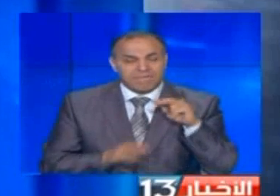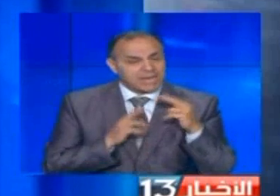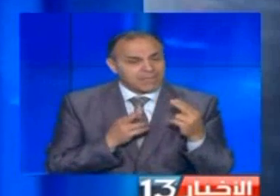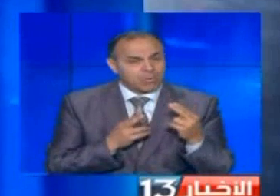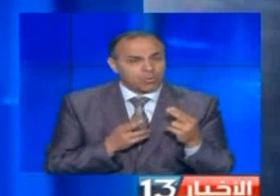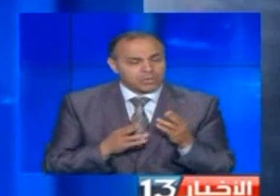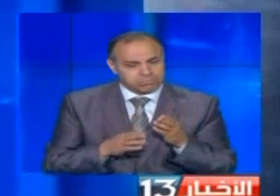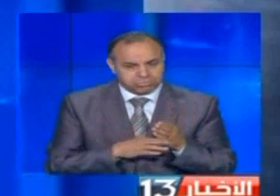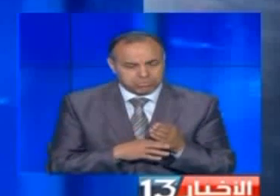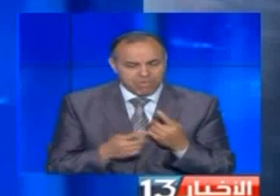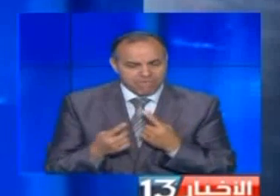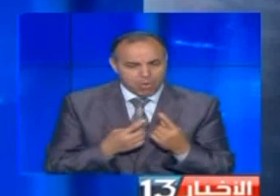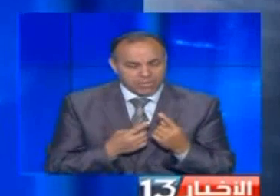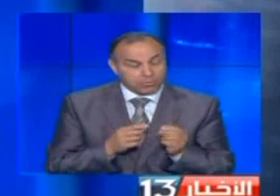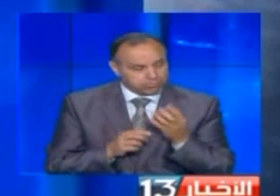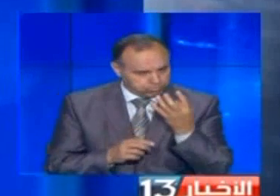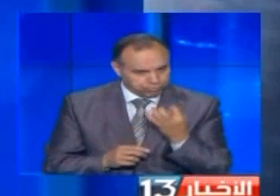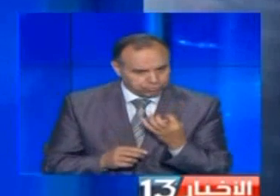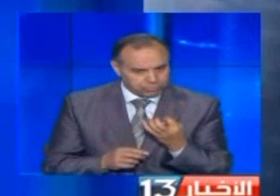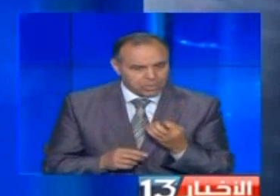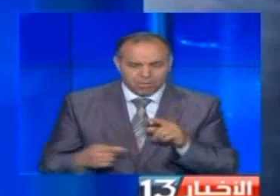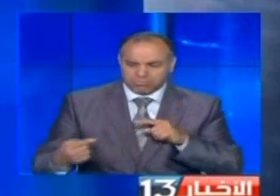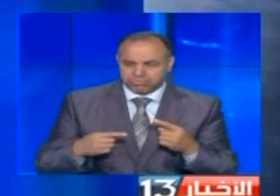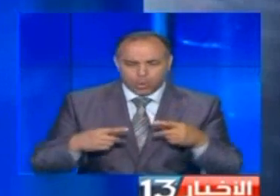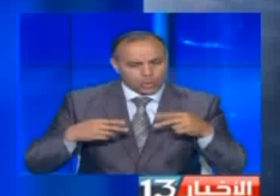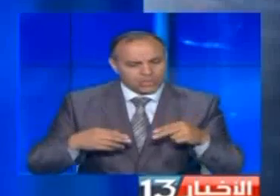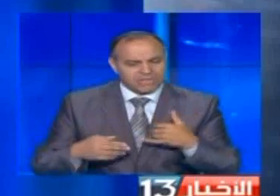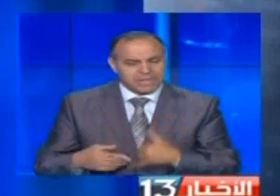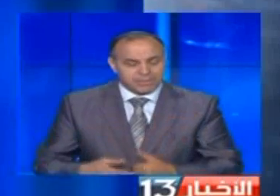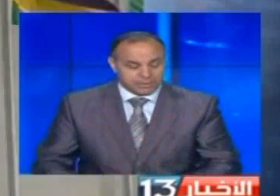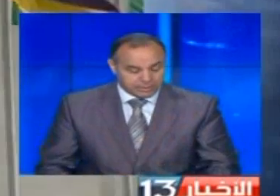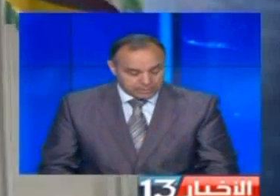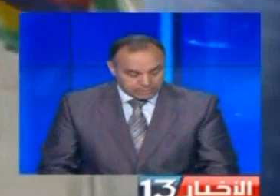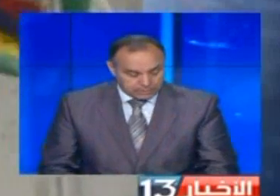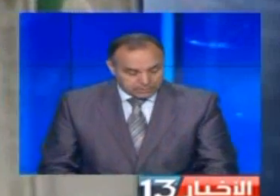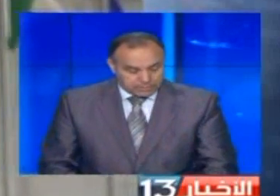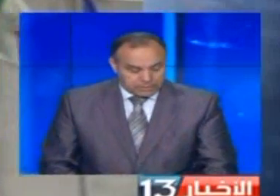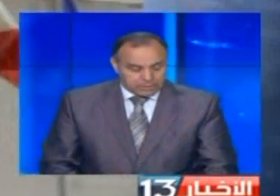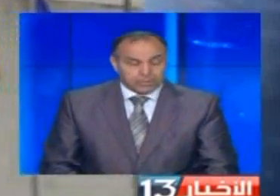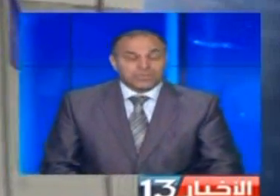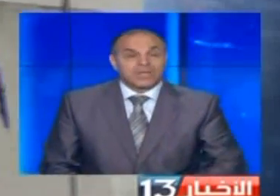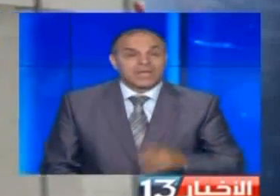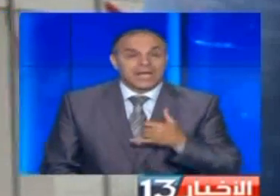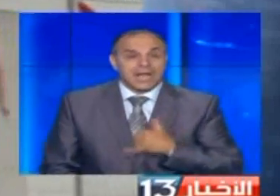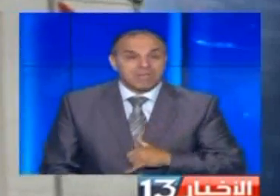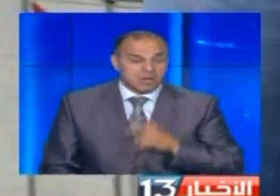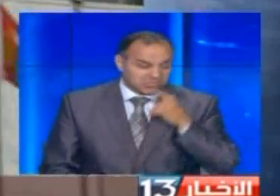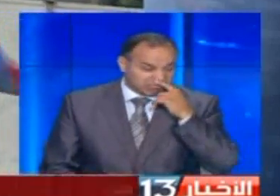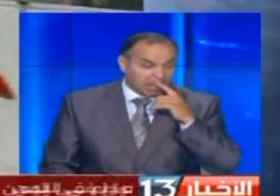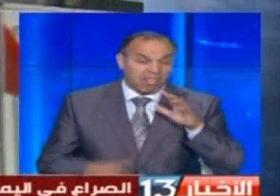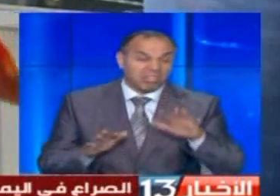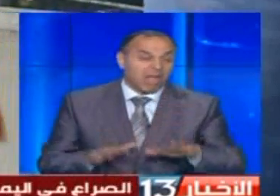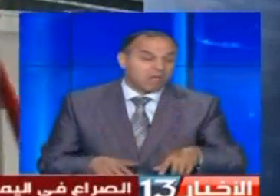الدولية في الدخول في مفاوضات جدية تنهي الصراع في هذا البلد. اليمن على حافة الانهيار